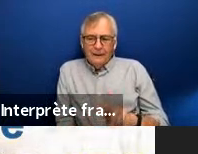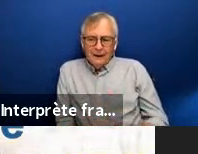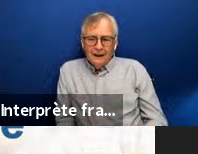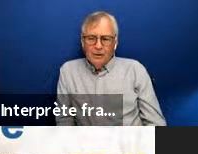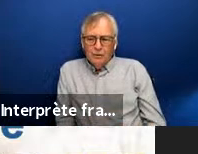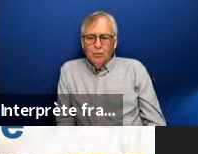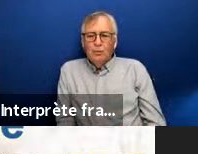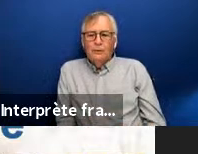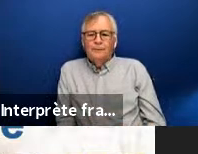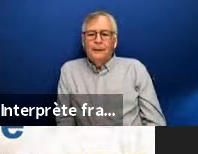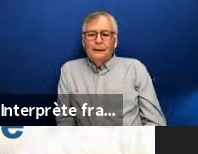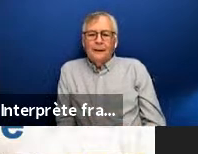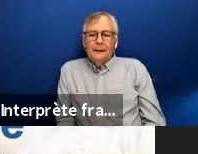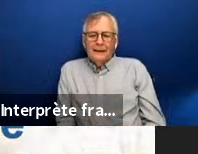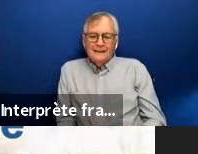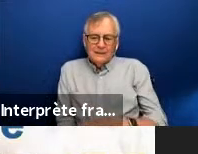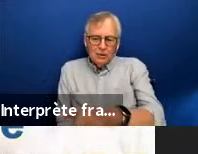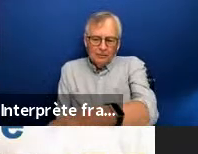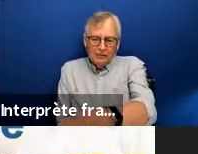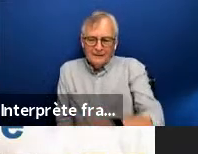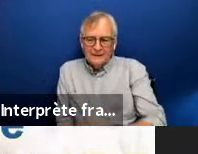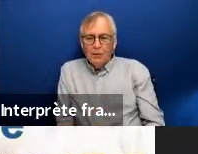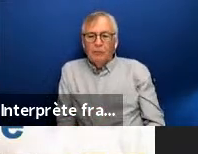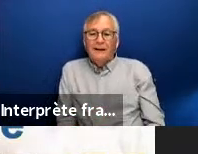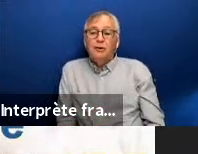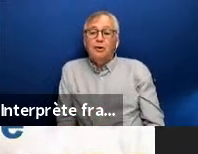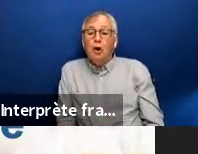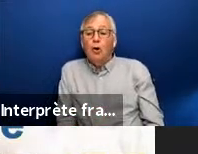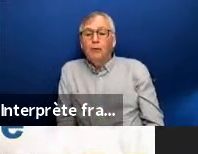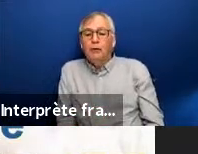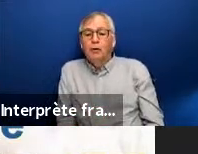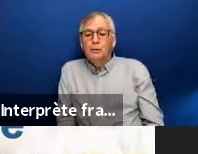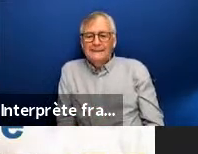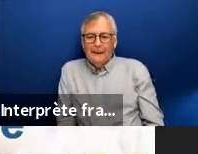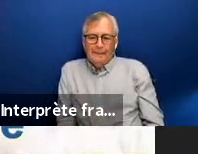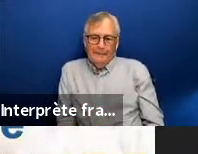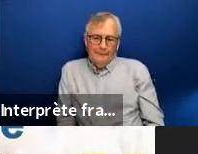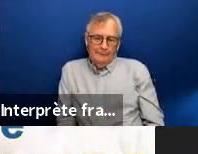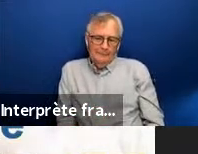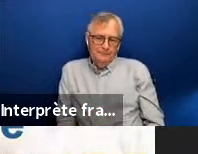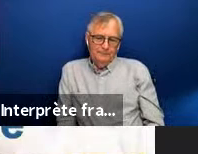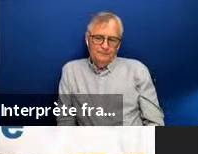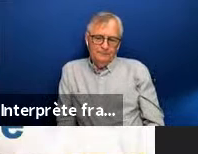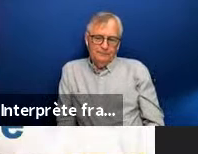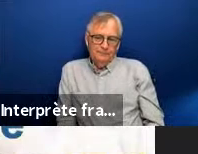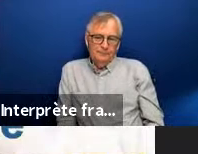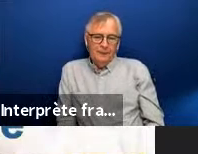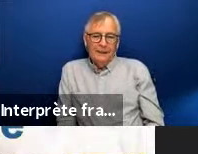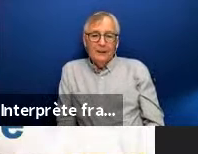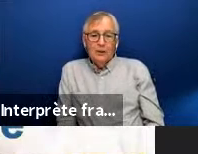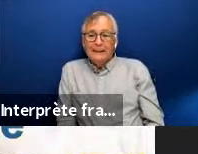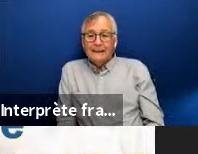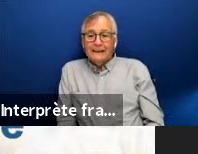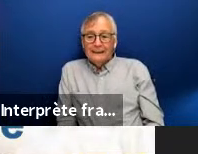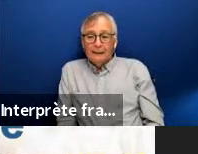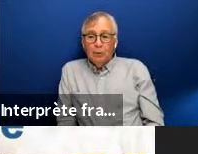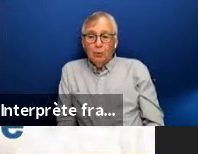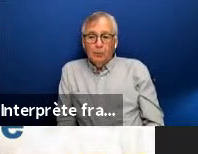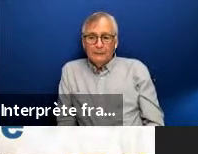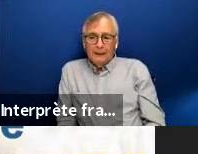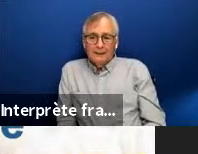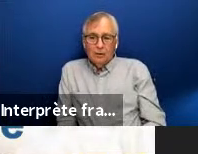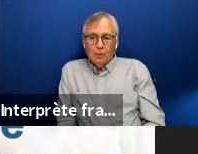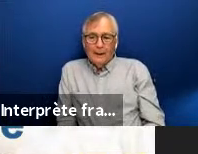A-I-L-V, I love you ». Tandis qu'en français, on fait « je vous aime ». Et le dernier